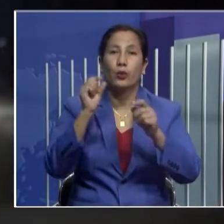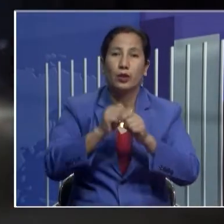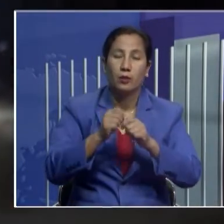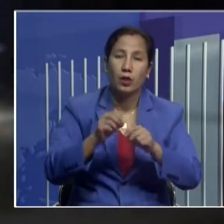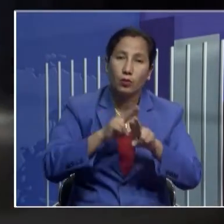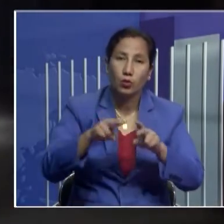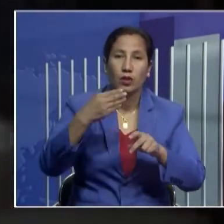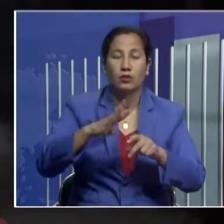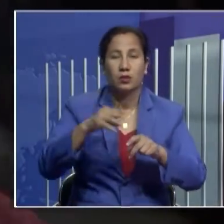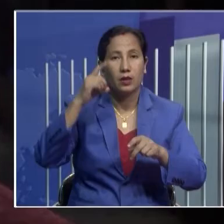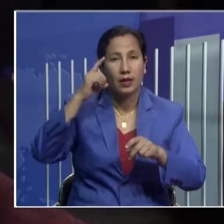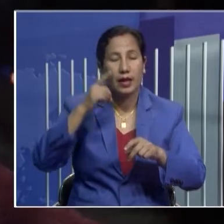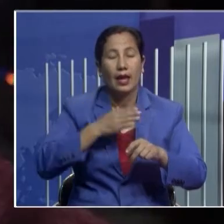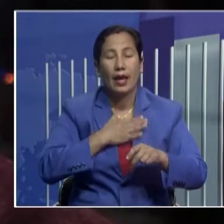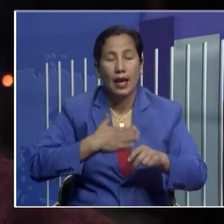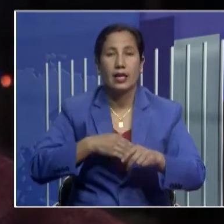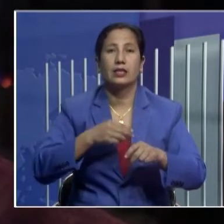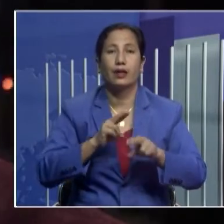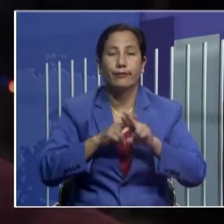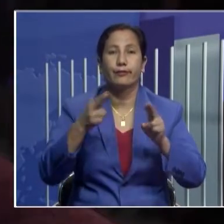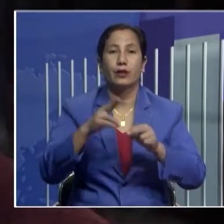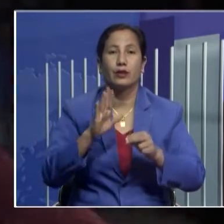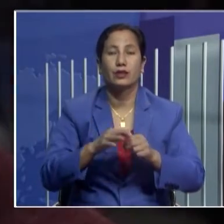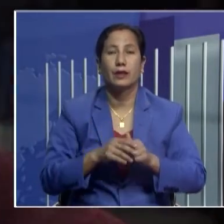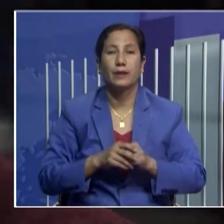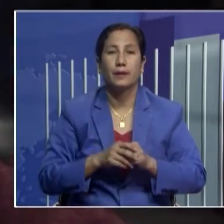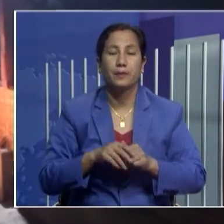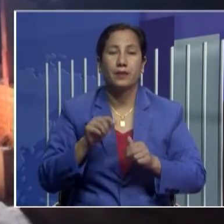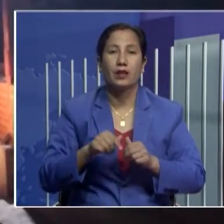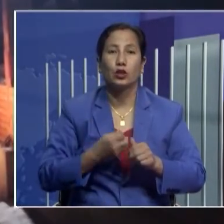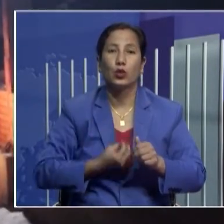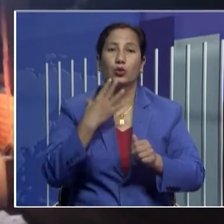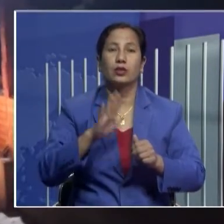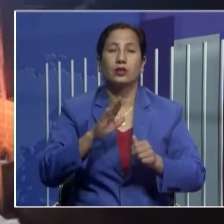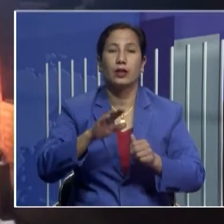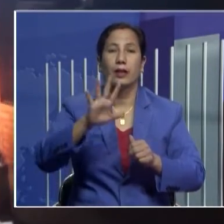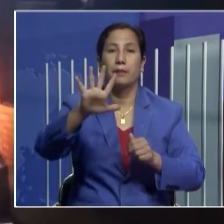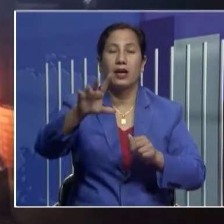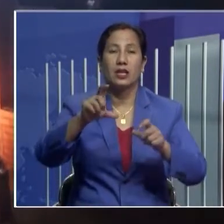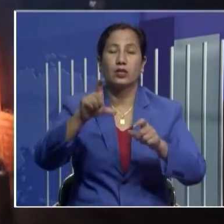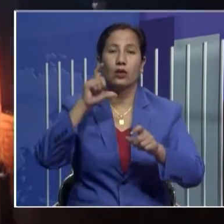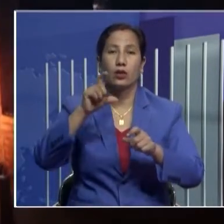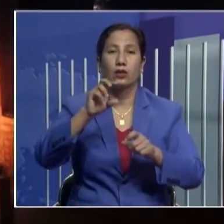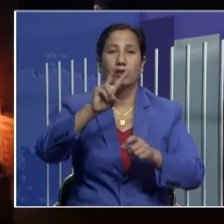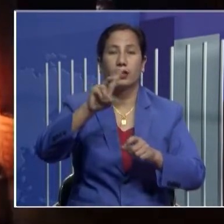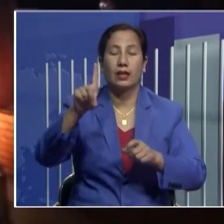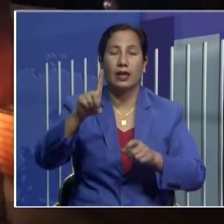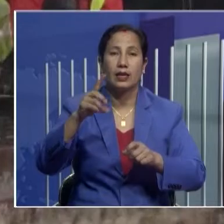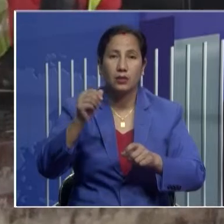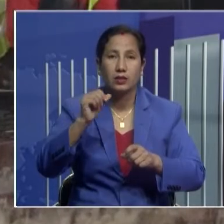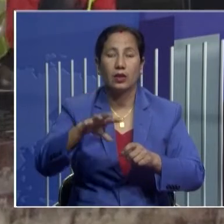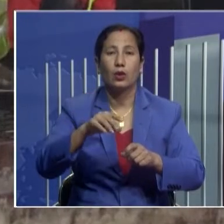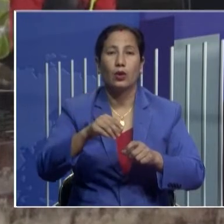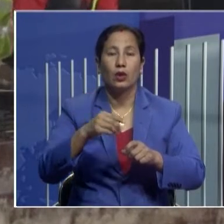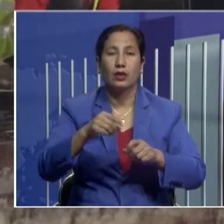कि भन्ने एउटा चाहिँ आशा पलाएको छ। हामी अत्यन्त त म चाहिँ अहिले चाहिँ हर्षित छौँ। 5,21,00,000 लागतमा एमएस ड्रागन बस्ने